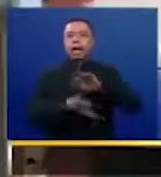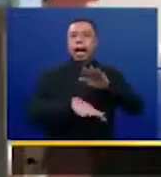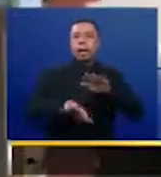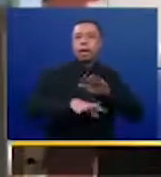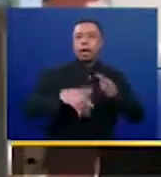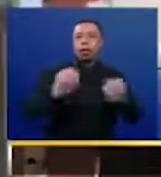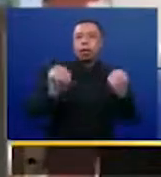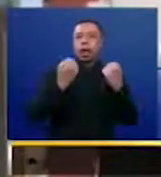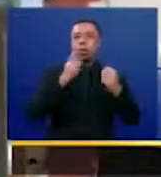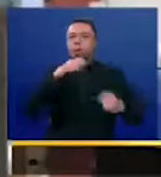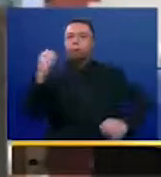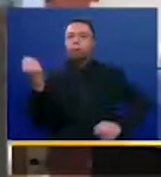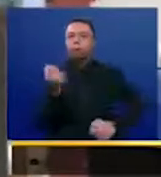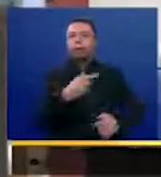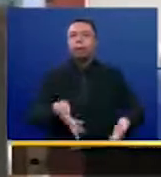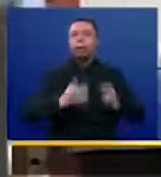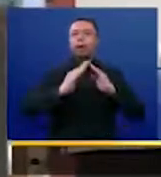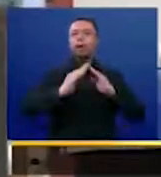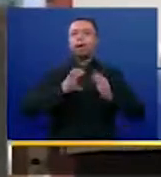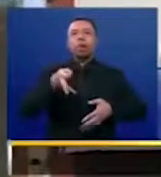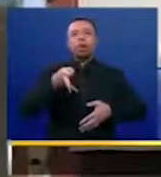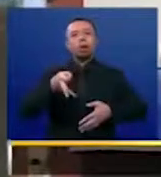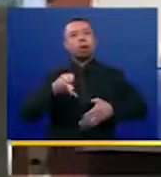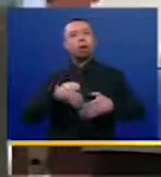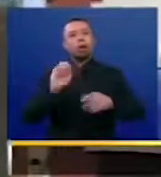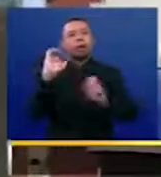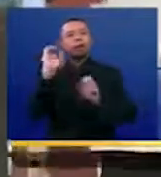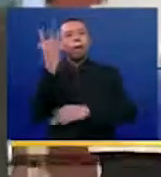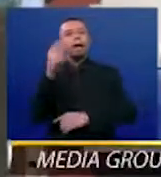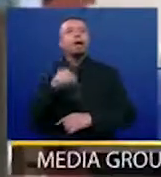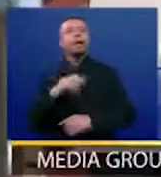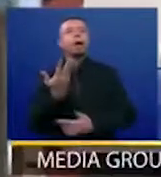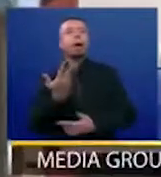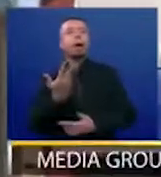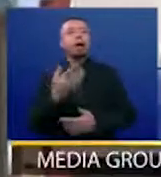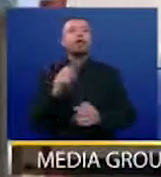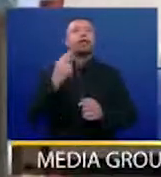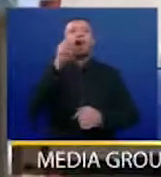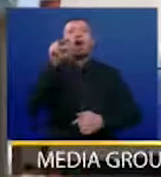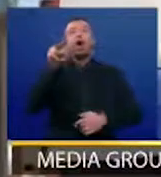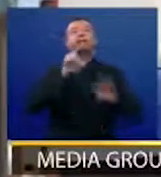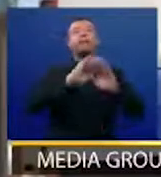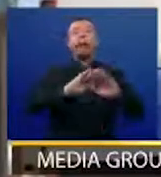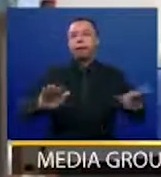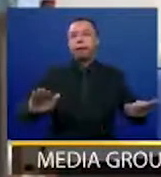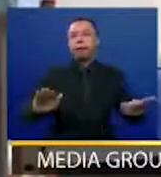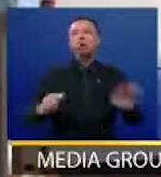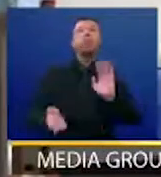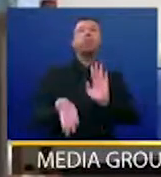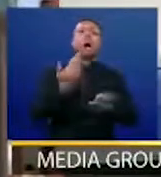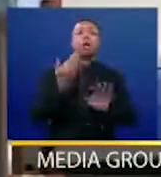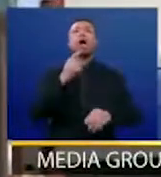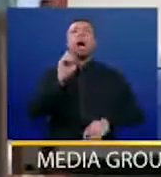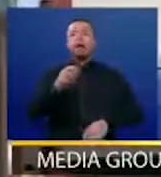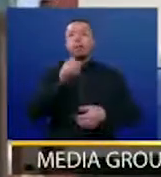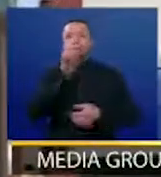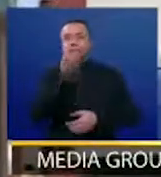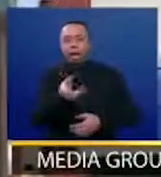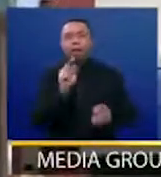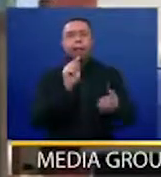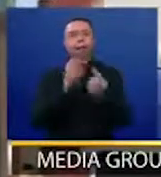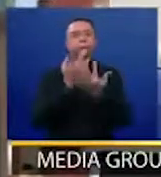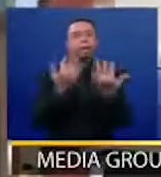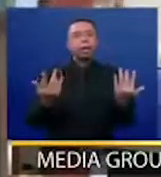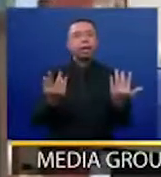fundamental percepatan pembangunan di Kota Semarang itu adalah kondusifitas jadi hal ini akan terus kita ulang-ulang kepada masyarakat terutama